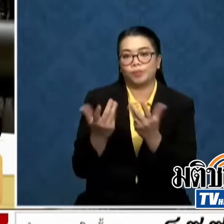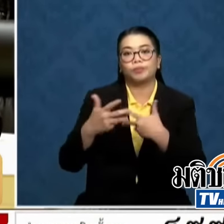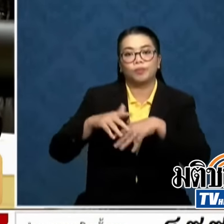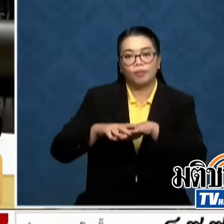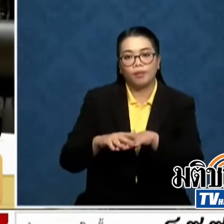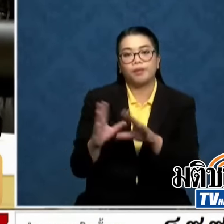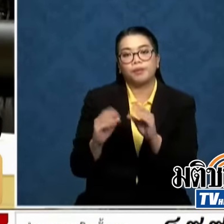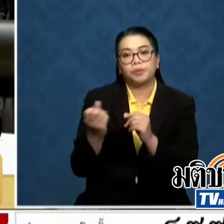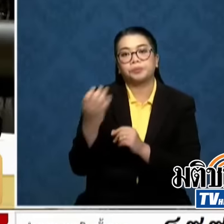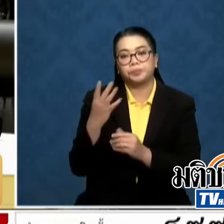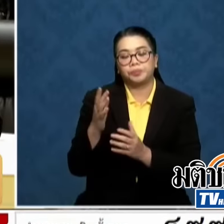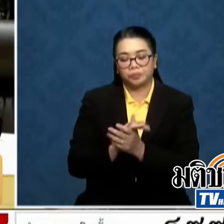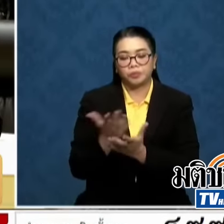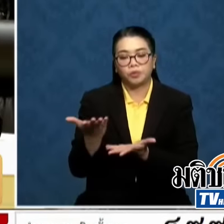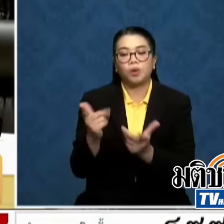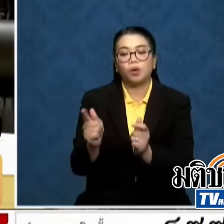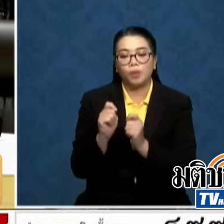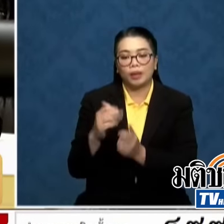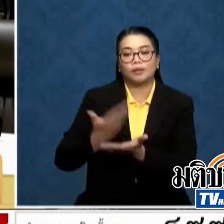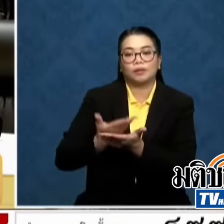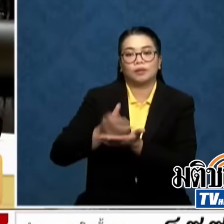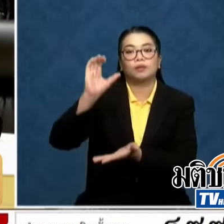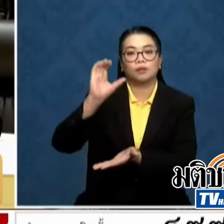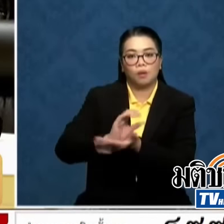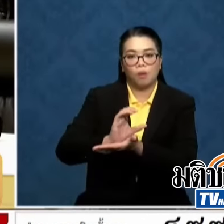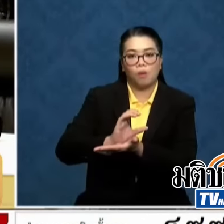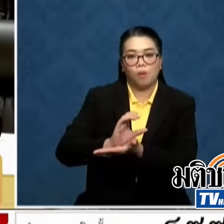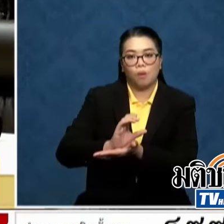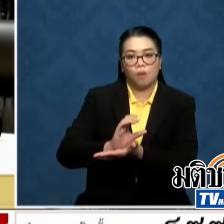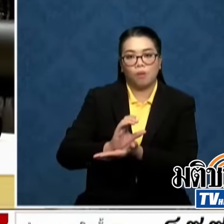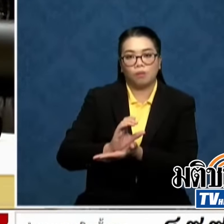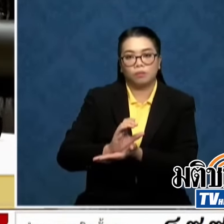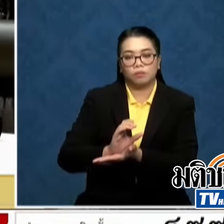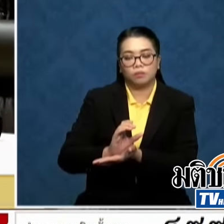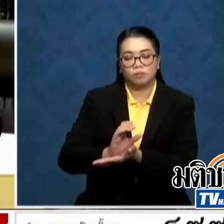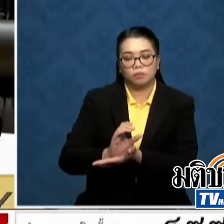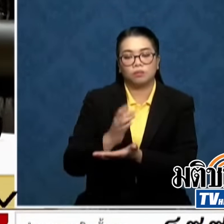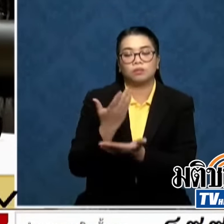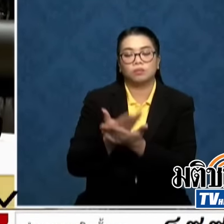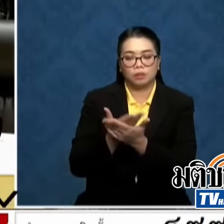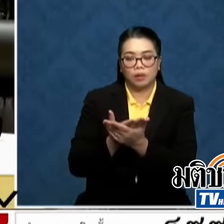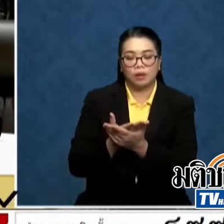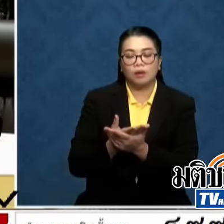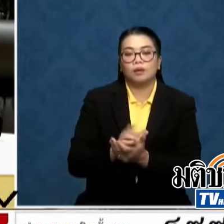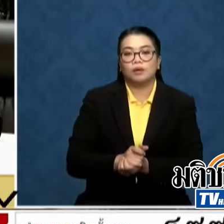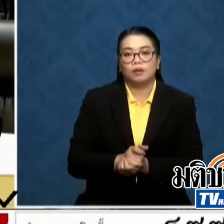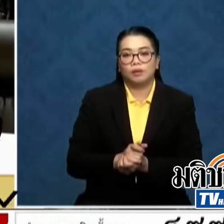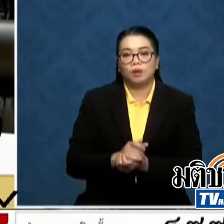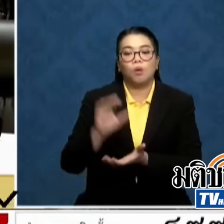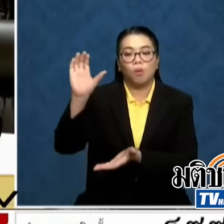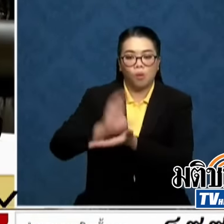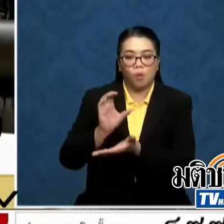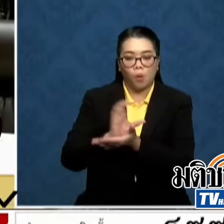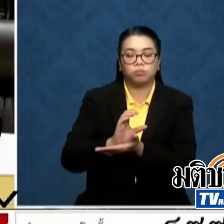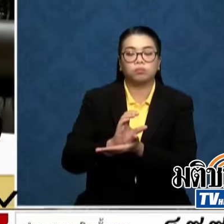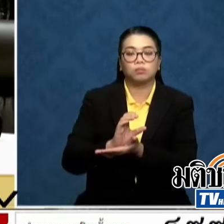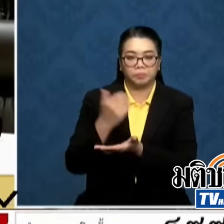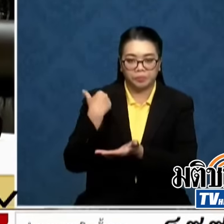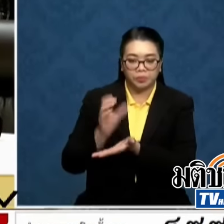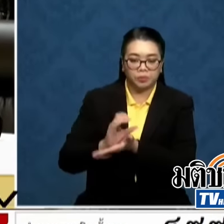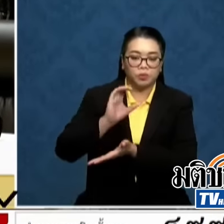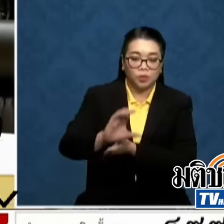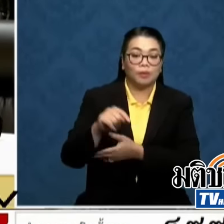ท่านบอกว่ามีการขออนุมัติวงเงินจากการยางแห่งประเทศไทยอีก50ล้านบาทผมก็บอกว่า